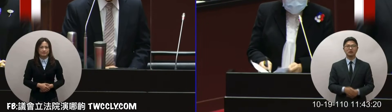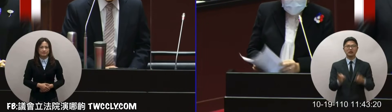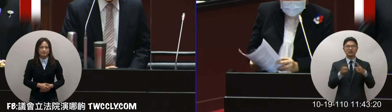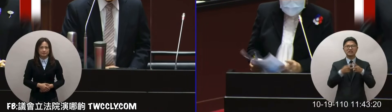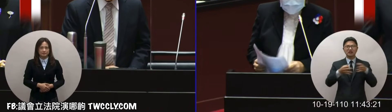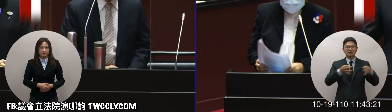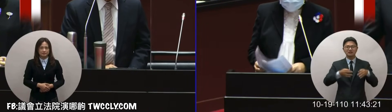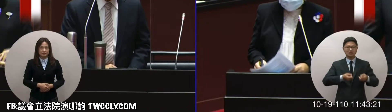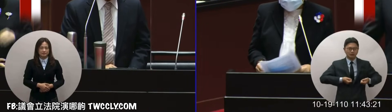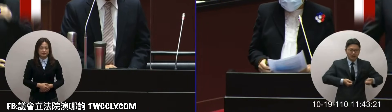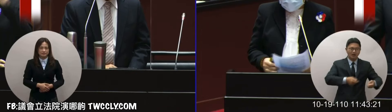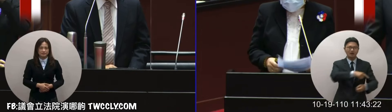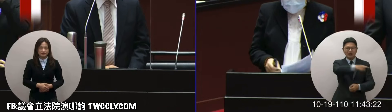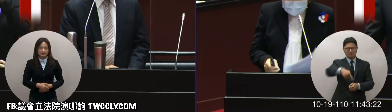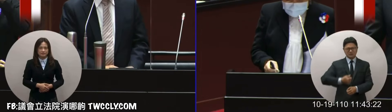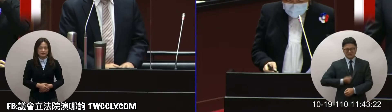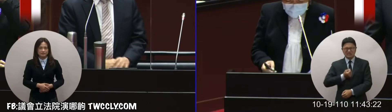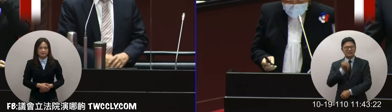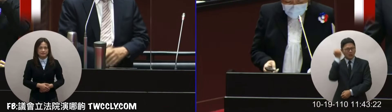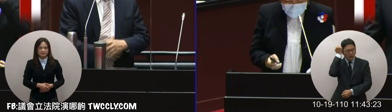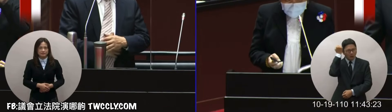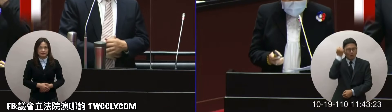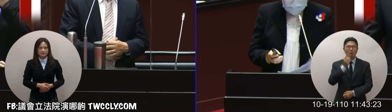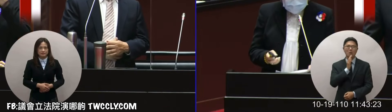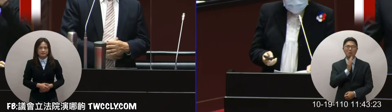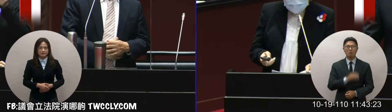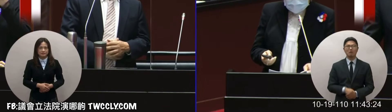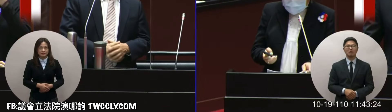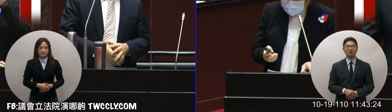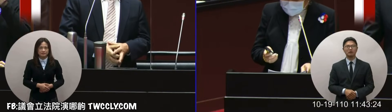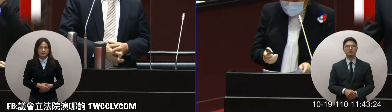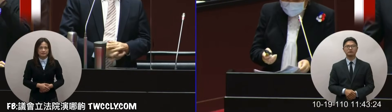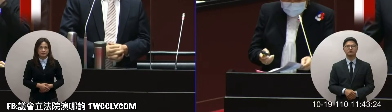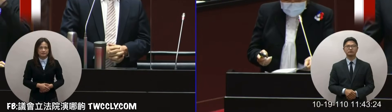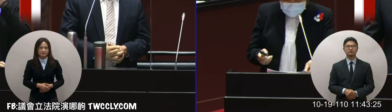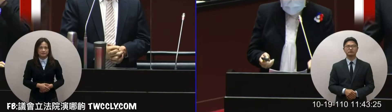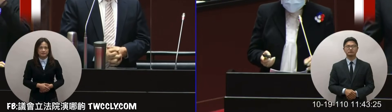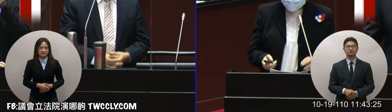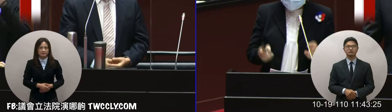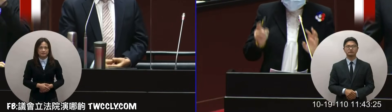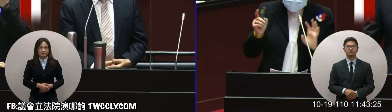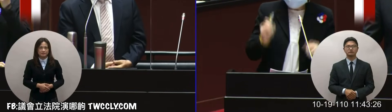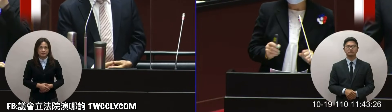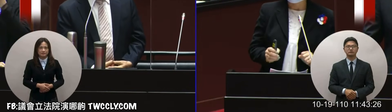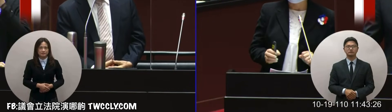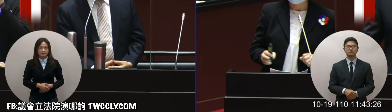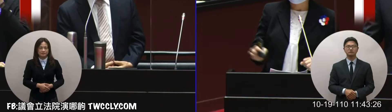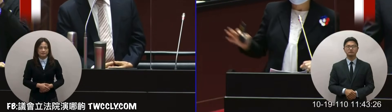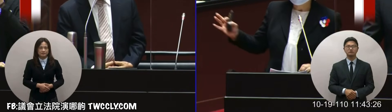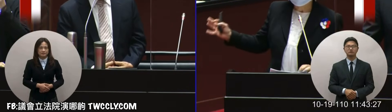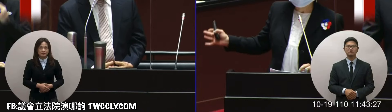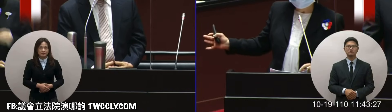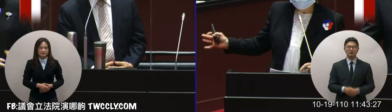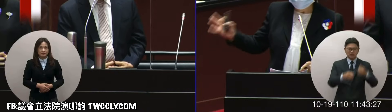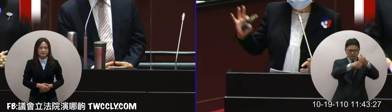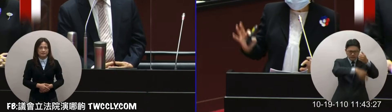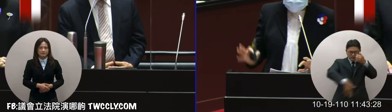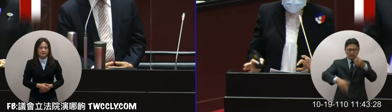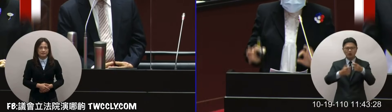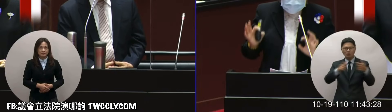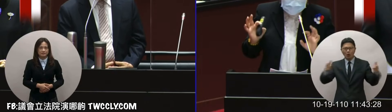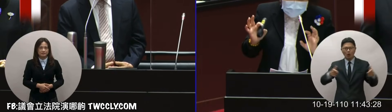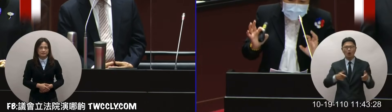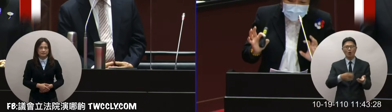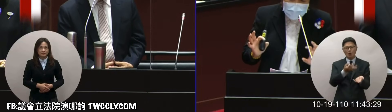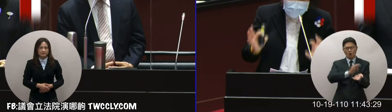商很辛苦哈，可是我们的这个很多系统拢开足侪钱。我们唐凤政